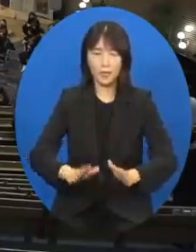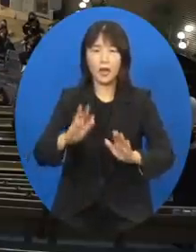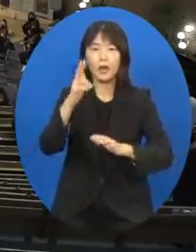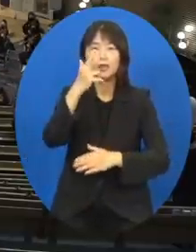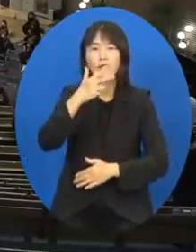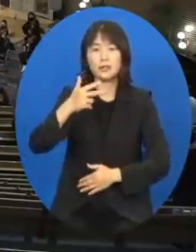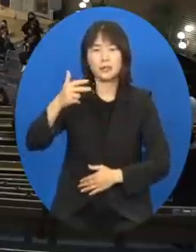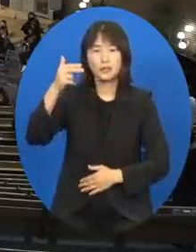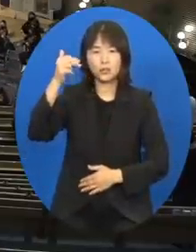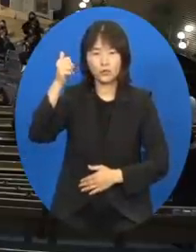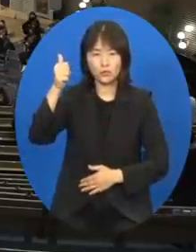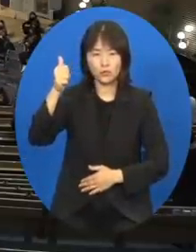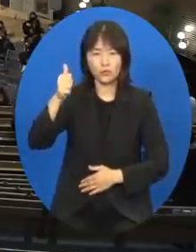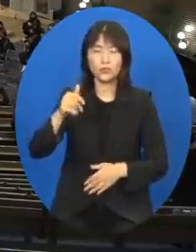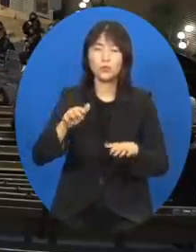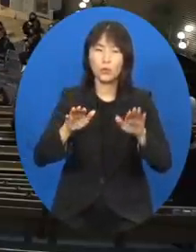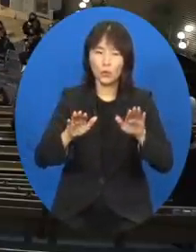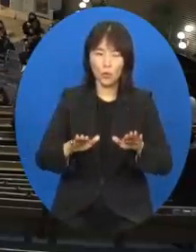베들레헴 나신 주.